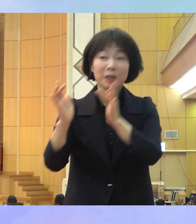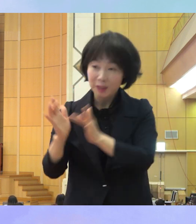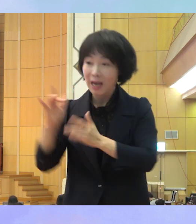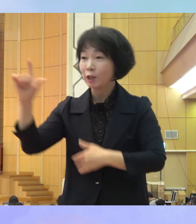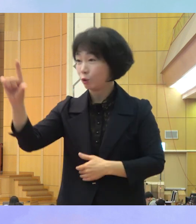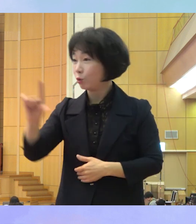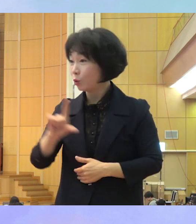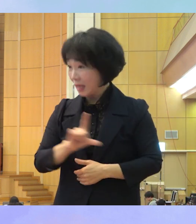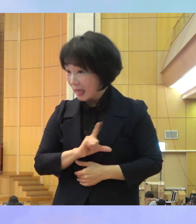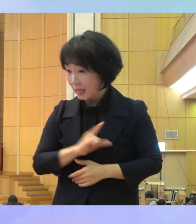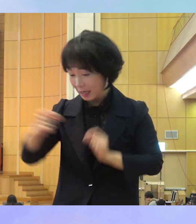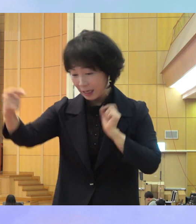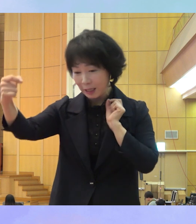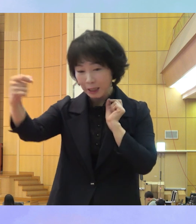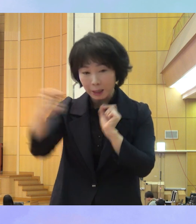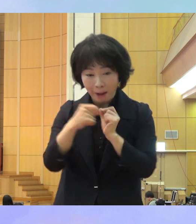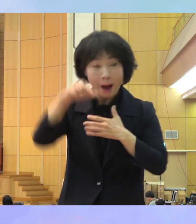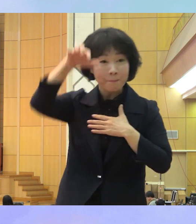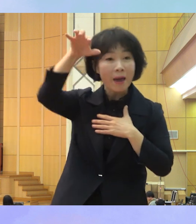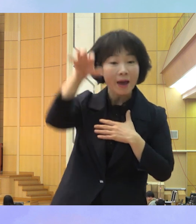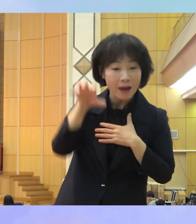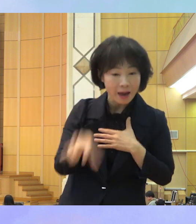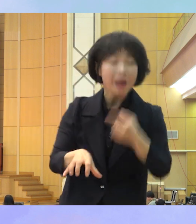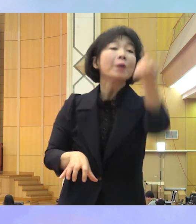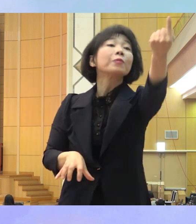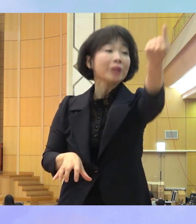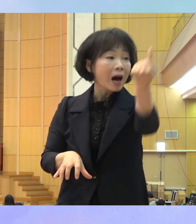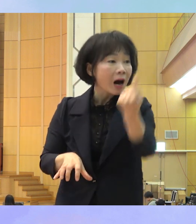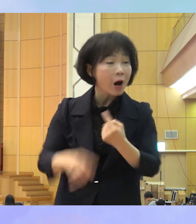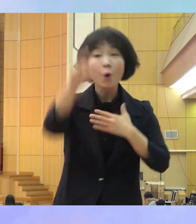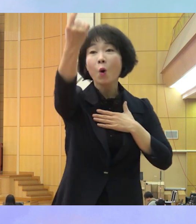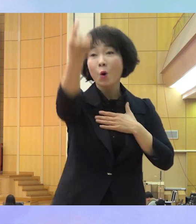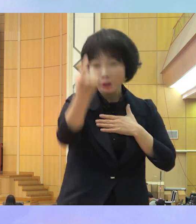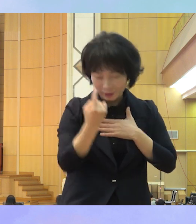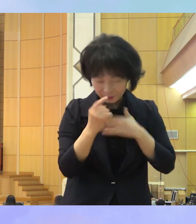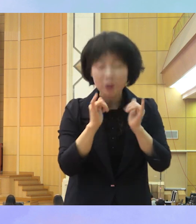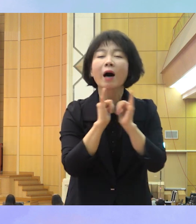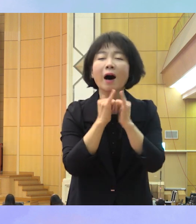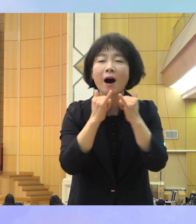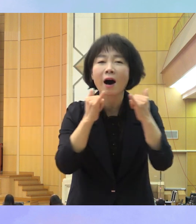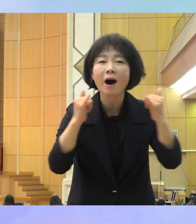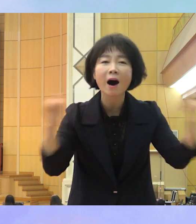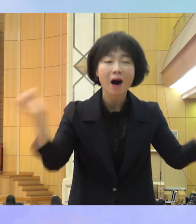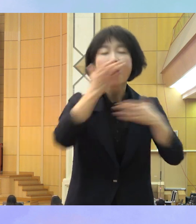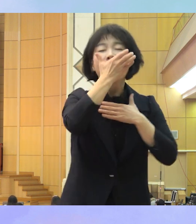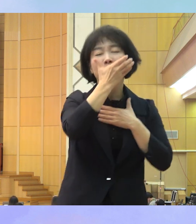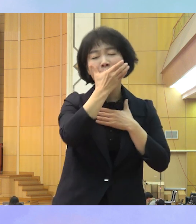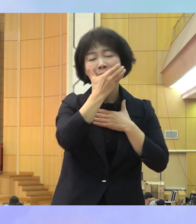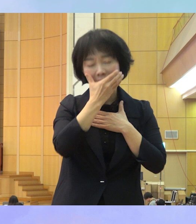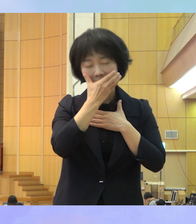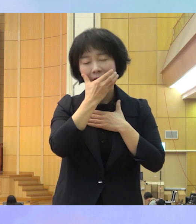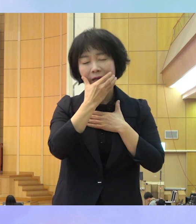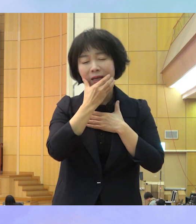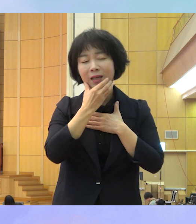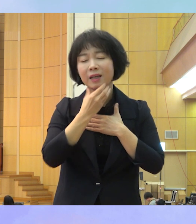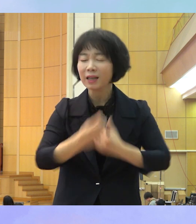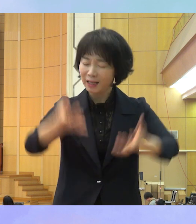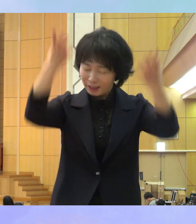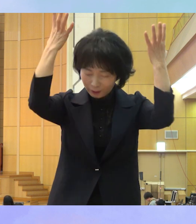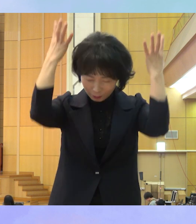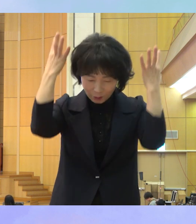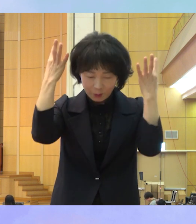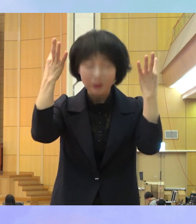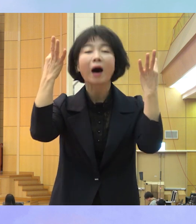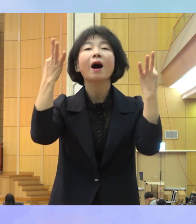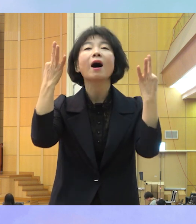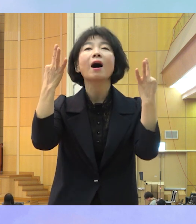자. 예수 이름 앞에 나오는 자